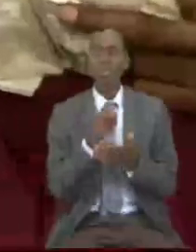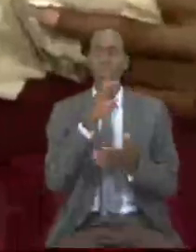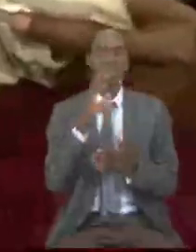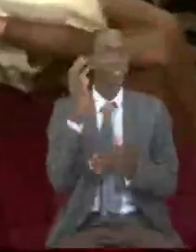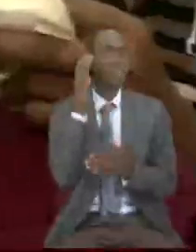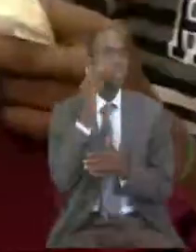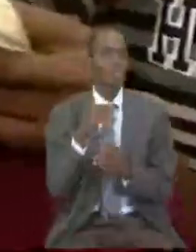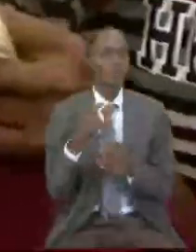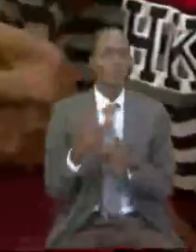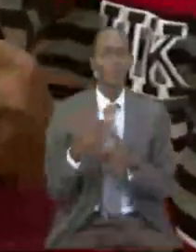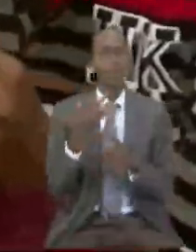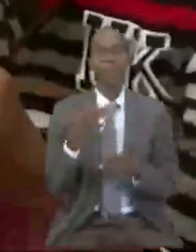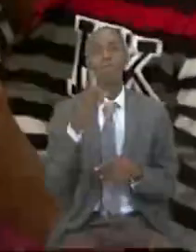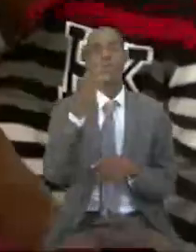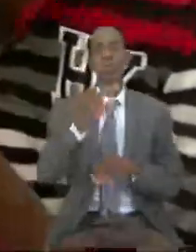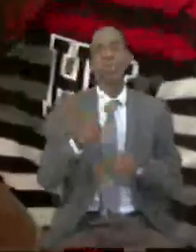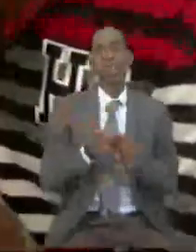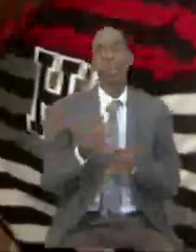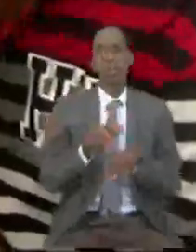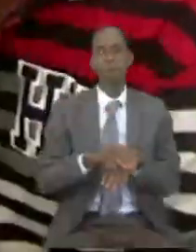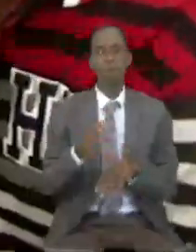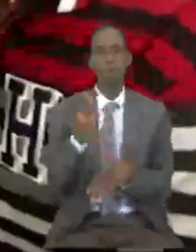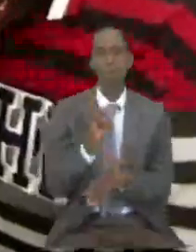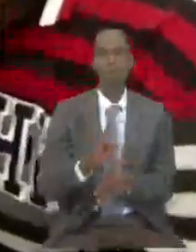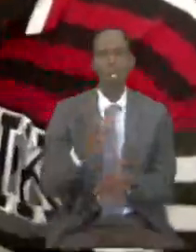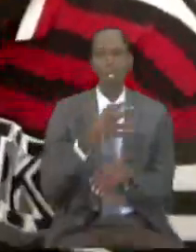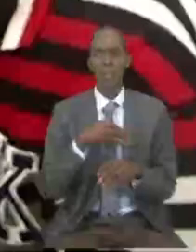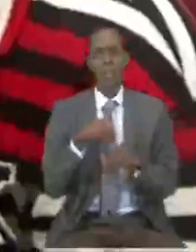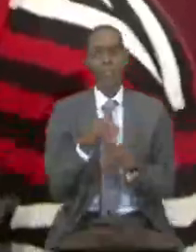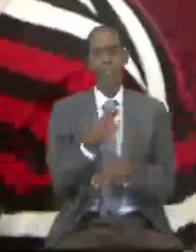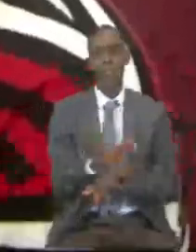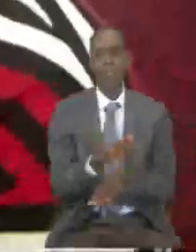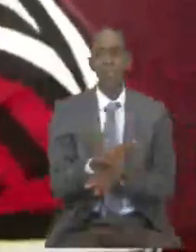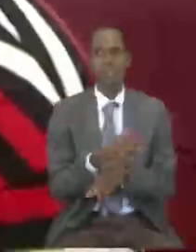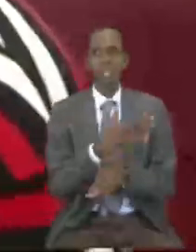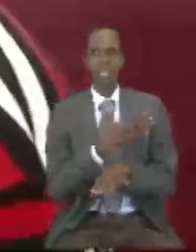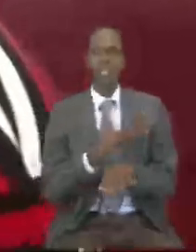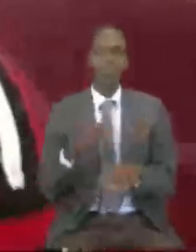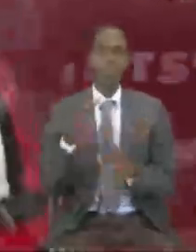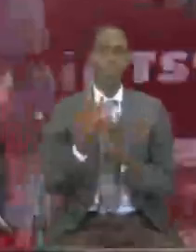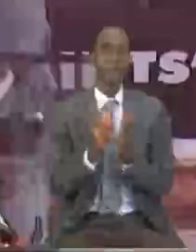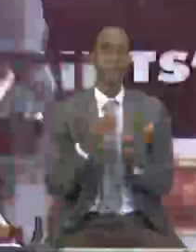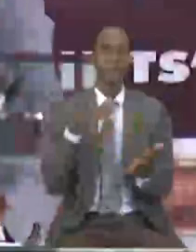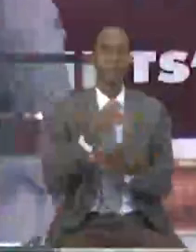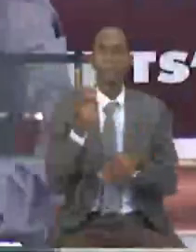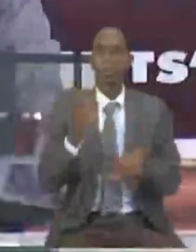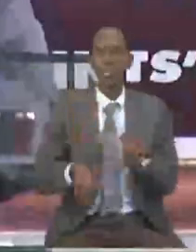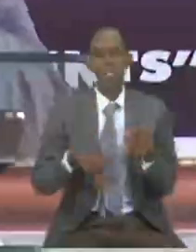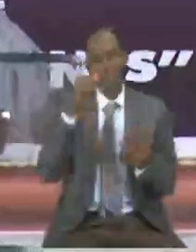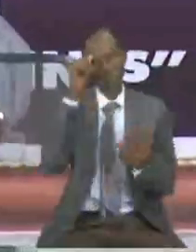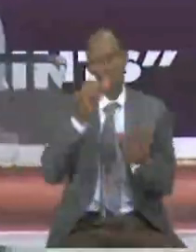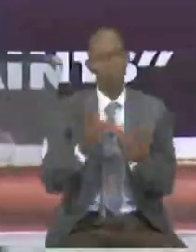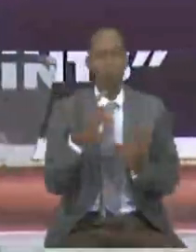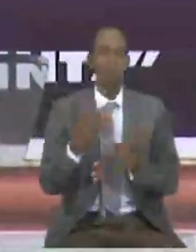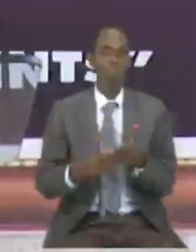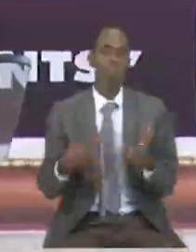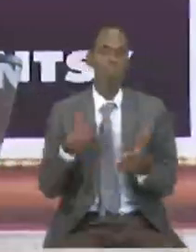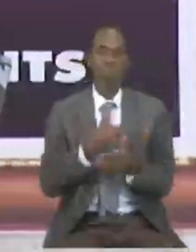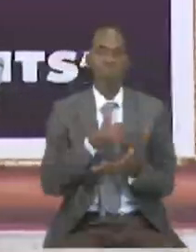la parole passe par une oreille et sort par l'autre oreille. C'est pas qu'on vient lundi soir et